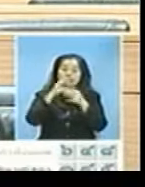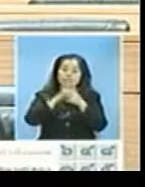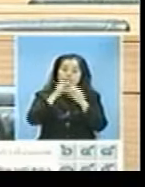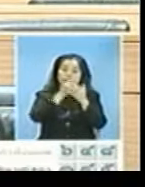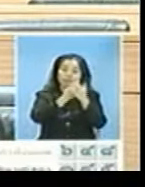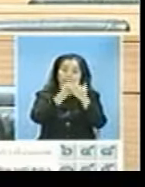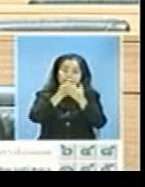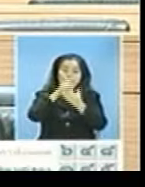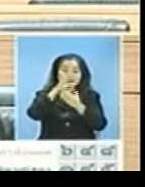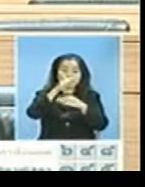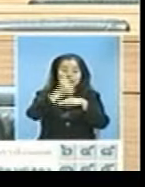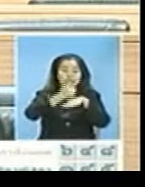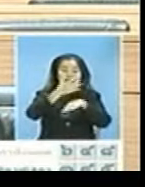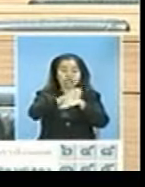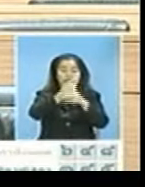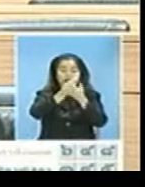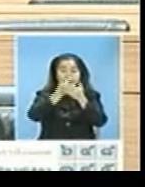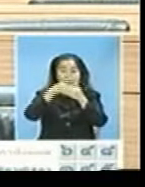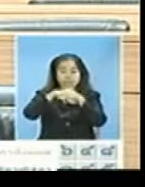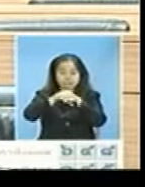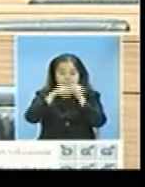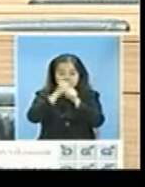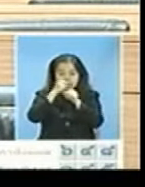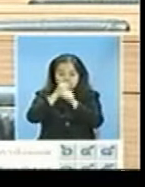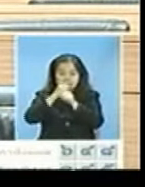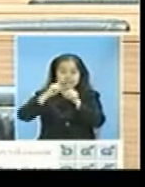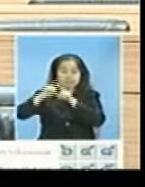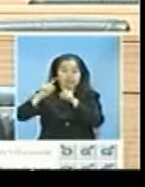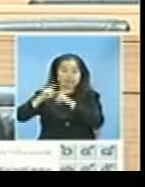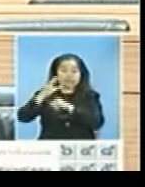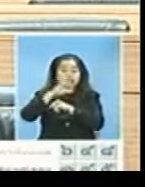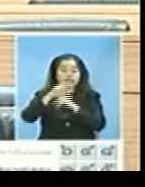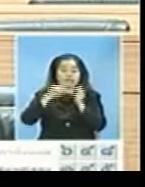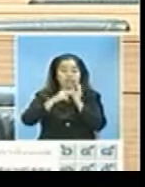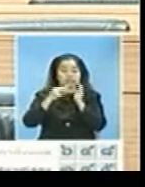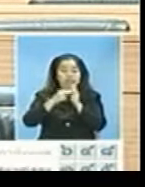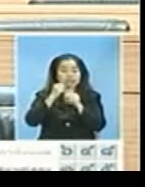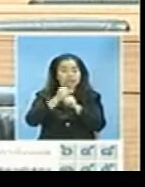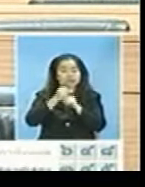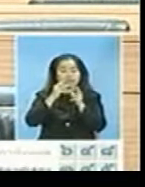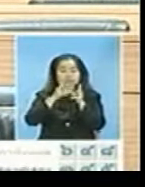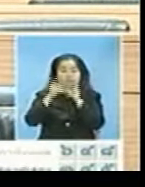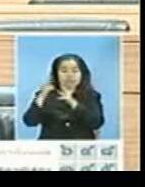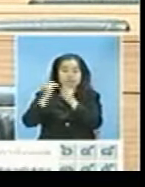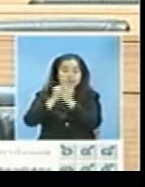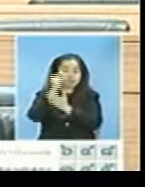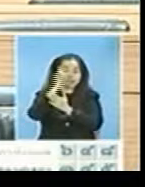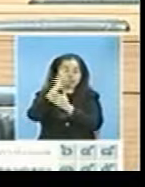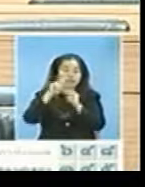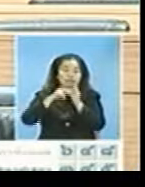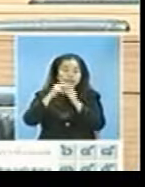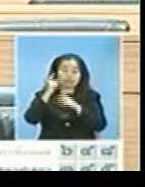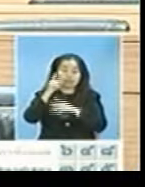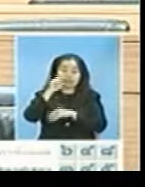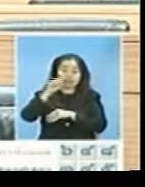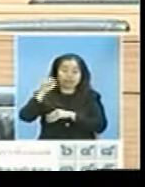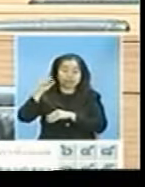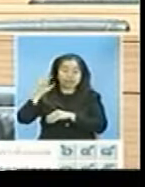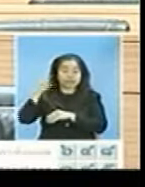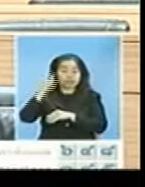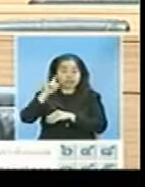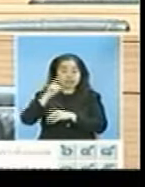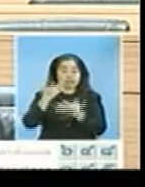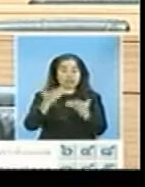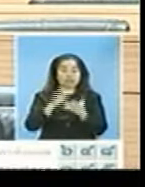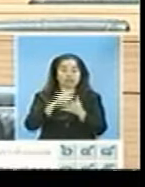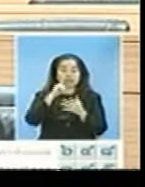แทนของพรรคการเมืองซึ่งแอบเข้ามาในลักษณะที่เป็นทางอ้อมแบบนั้นเข้ามามาอยู่มาเป็นสสร.เป็นแบบนั้นเนี่